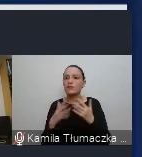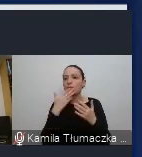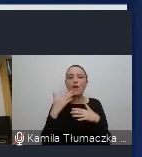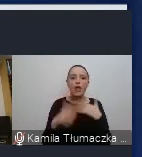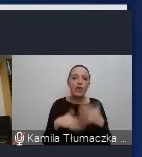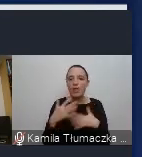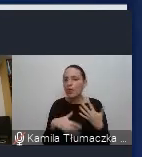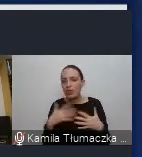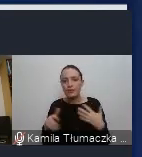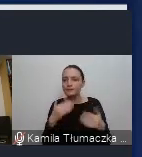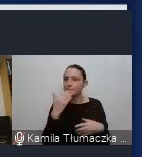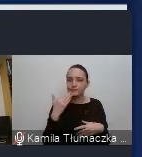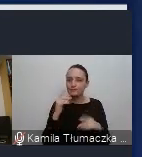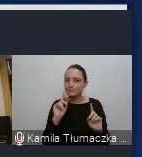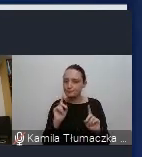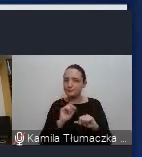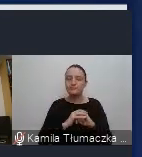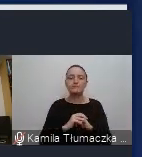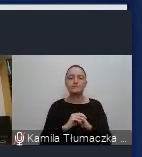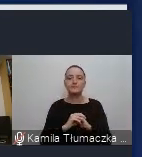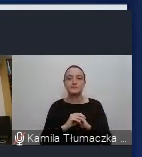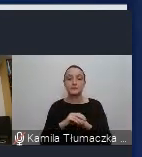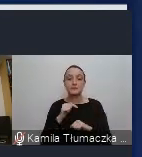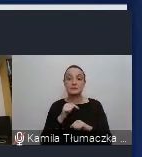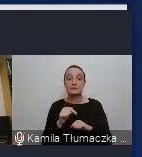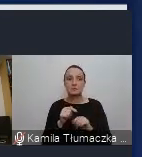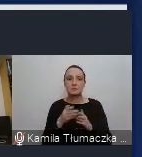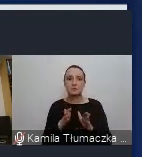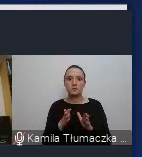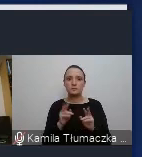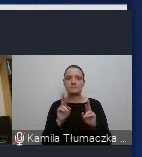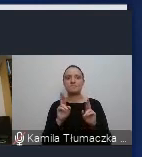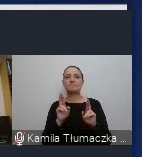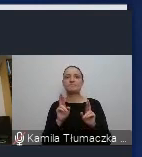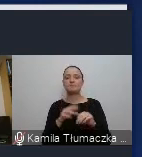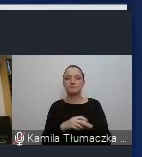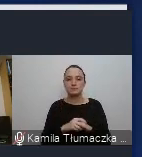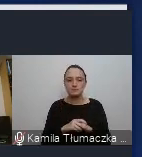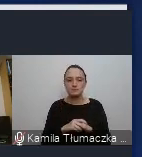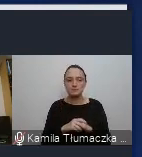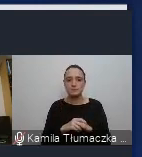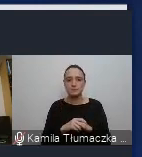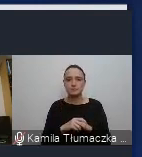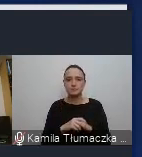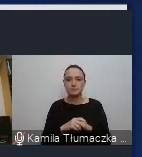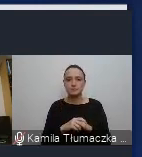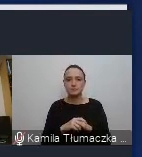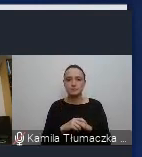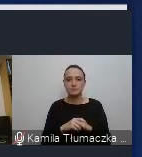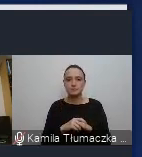chaosu. Zaraz, mam nadzieję, że się to otworzy. Chwileczkę, jest jakiś problem.